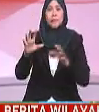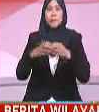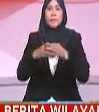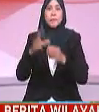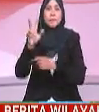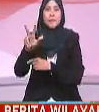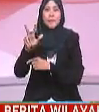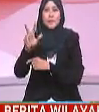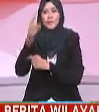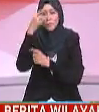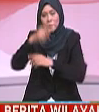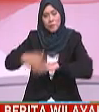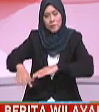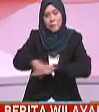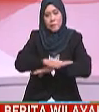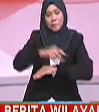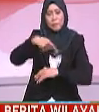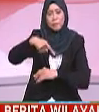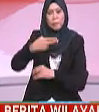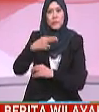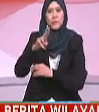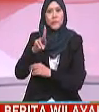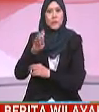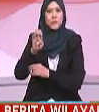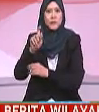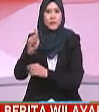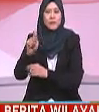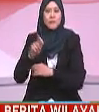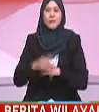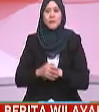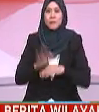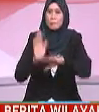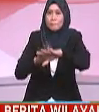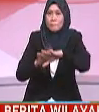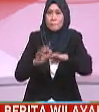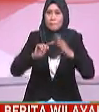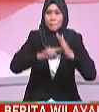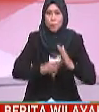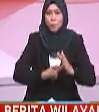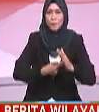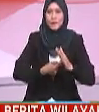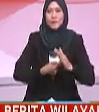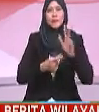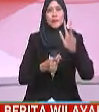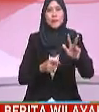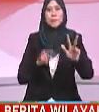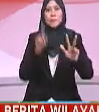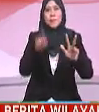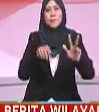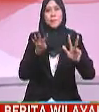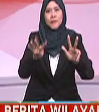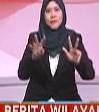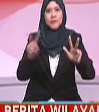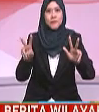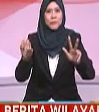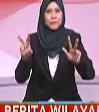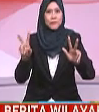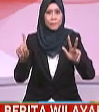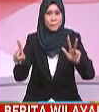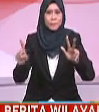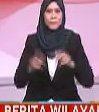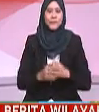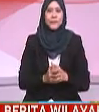bagi bahagian perairan Phuket. Amaran ini dijangka akan berkuat kuasa sehingga 3 April